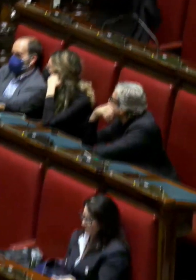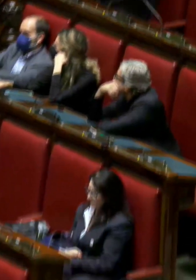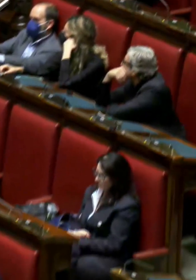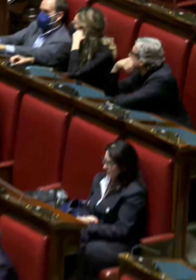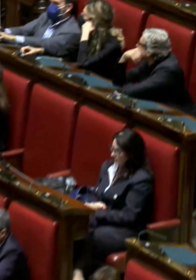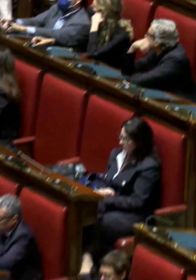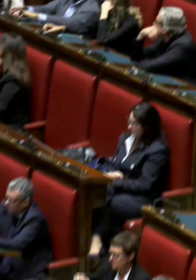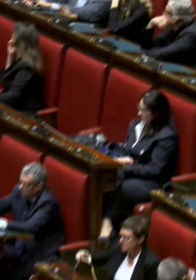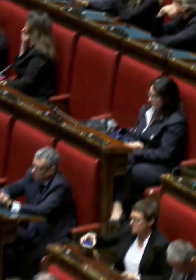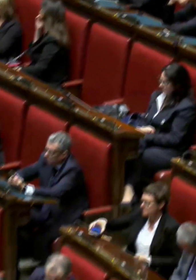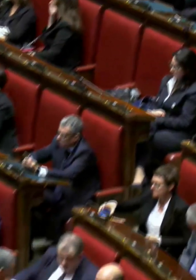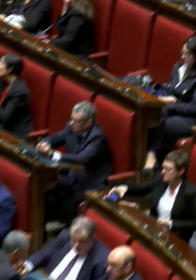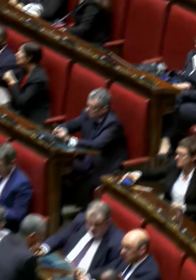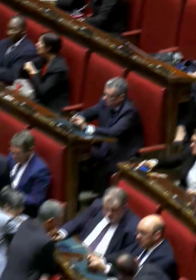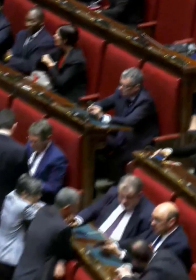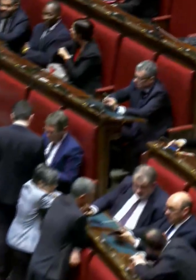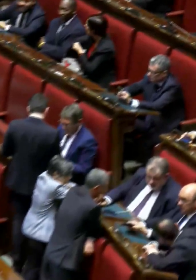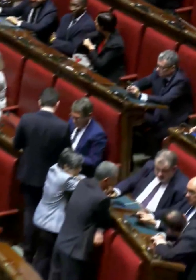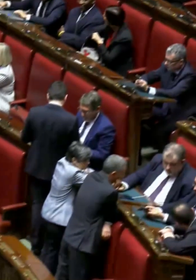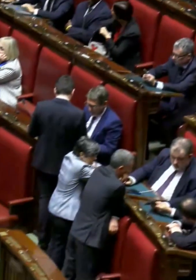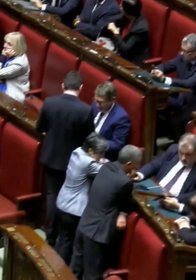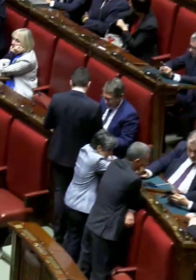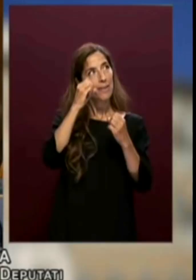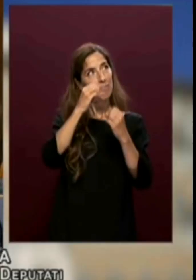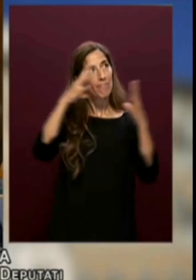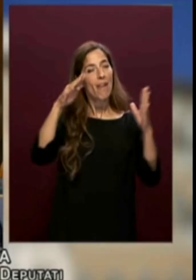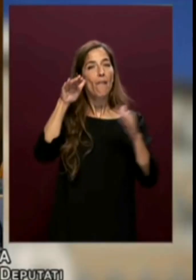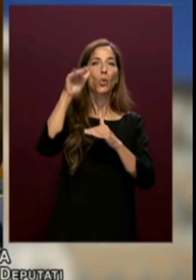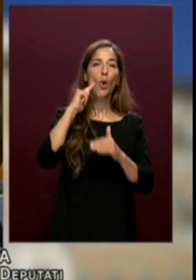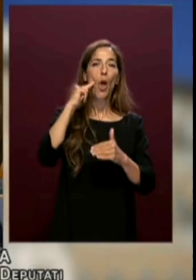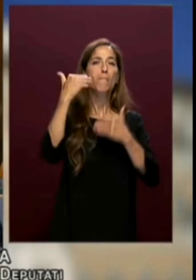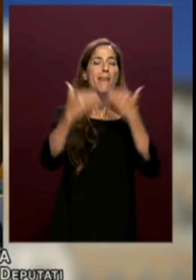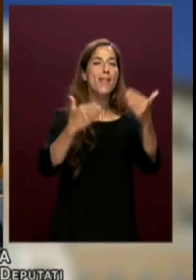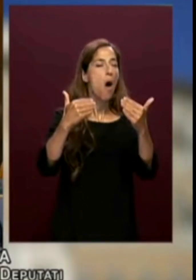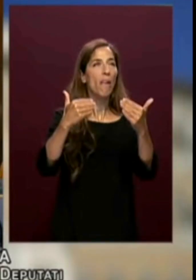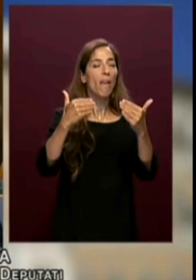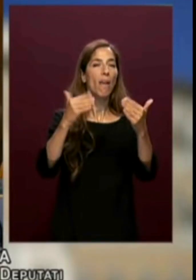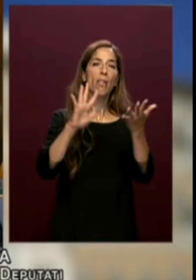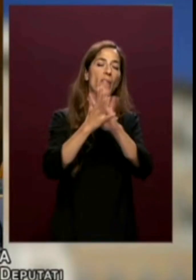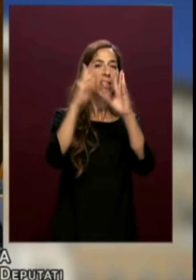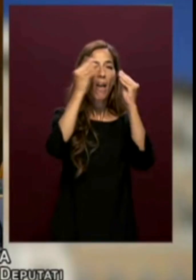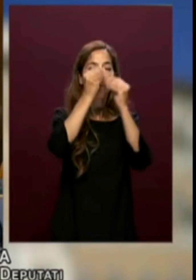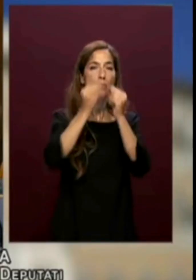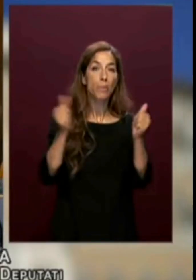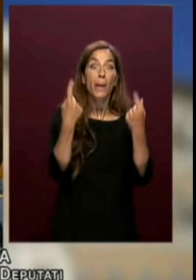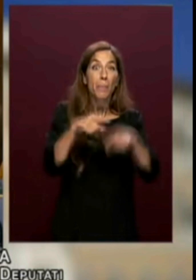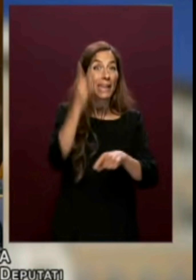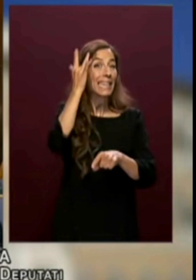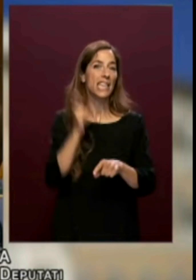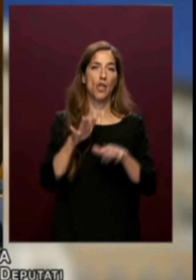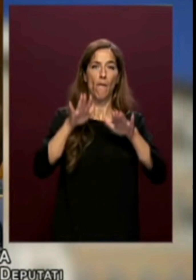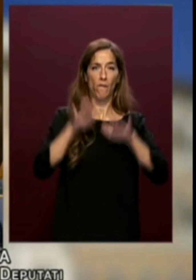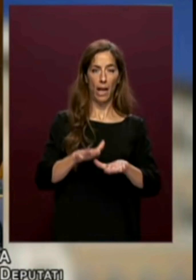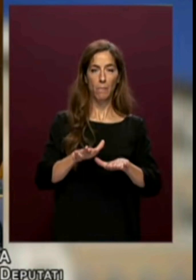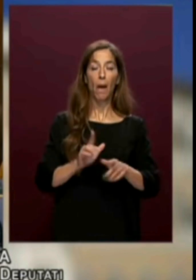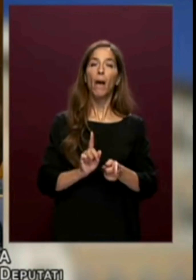Mosca e l'importanza di mantenere una posizione euro-atlantica. Noi abbiamo il dovere di offrire agli italiani la realtà di